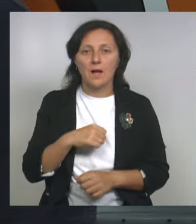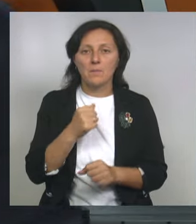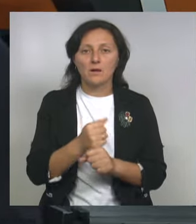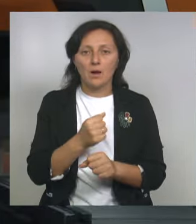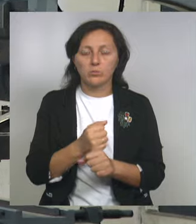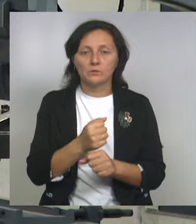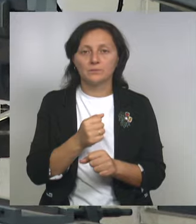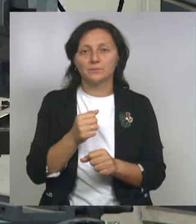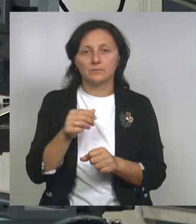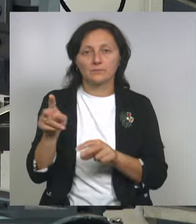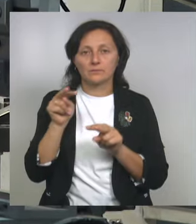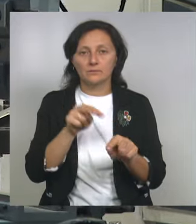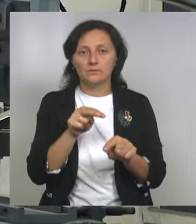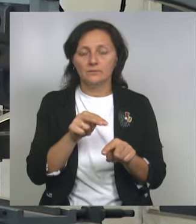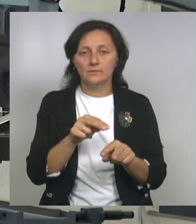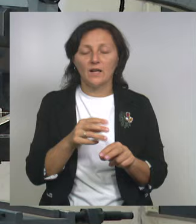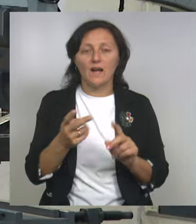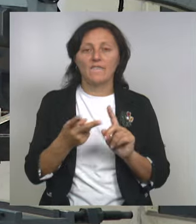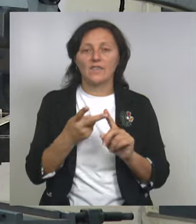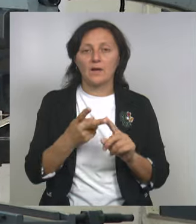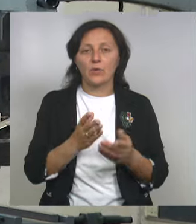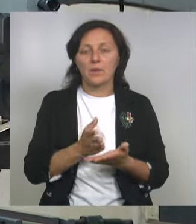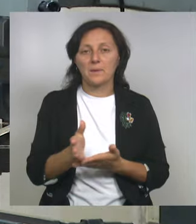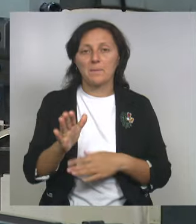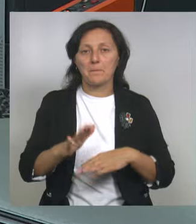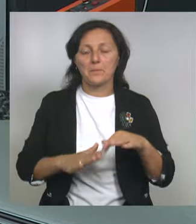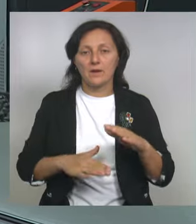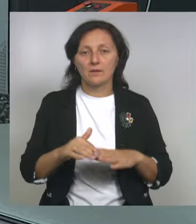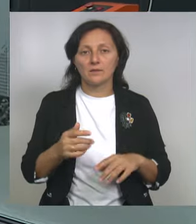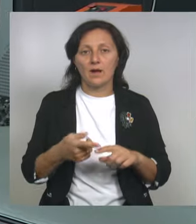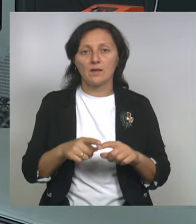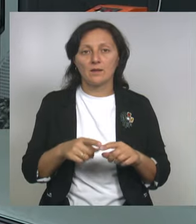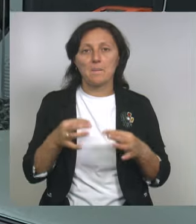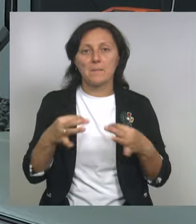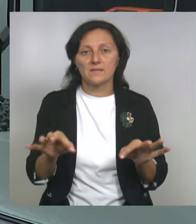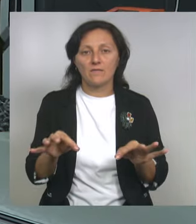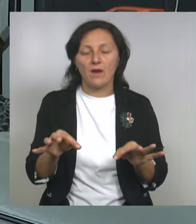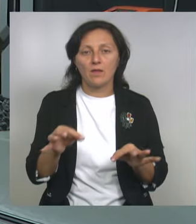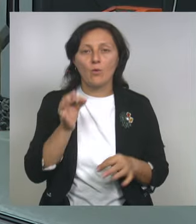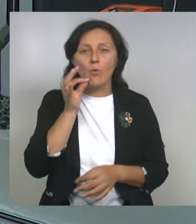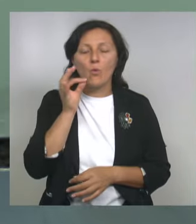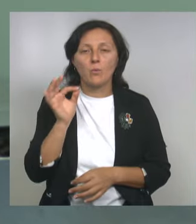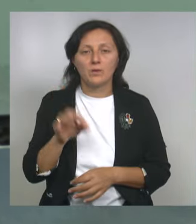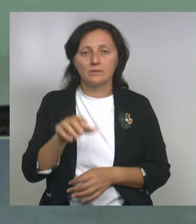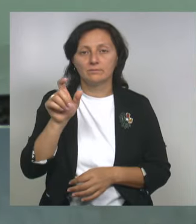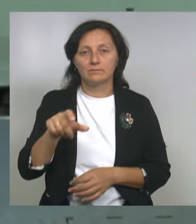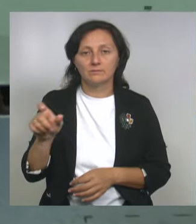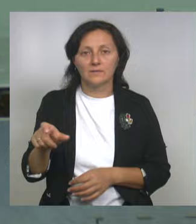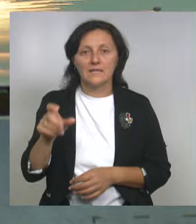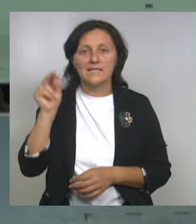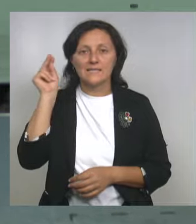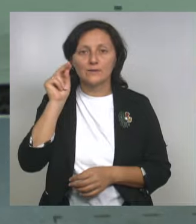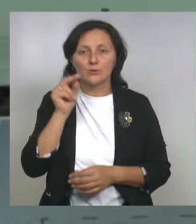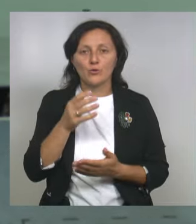контролем наставников. Второе направление практики наставничества C3 Industry позволяет уже опытным сотрудникам освоить